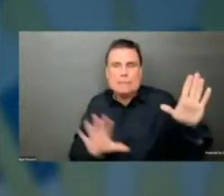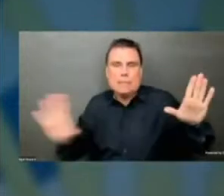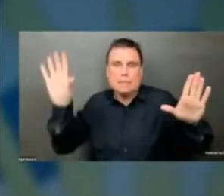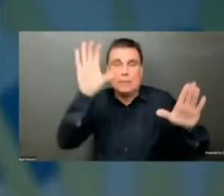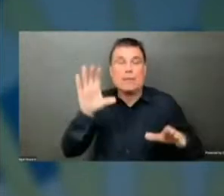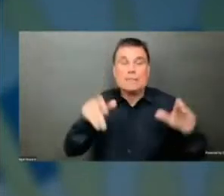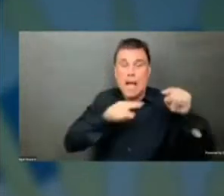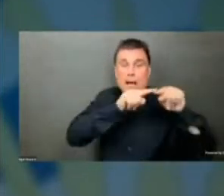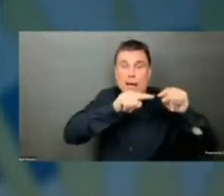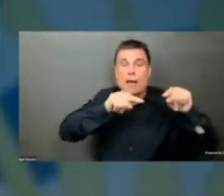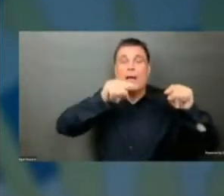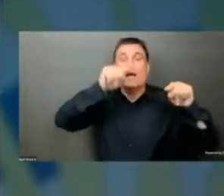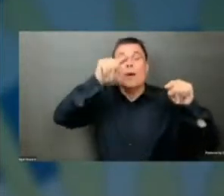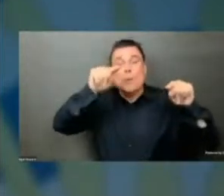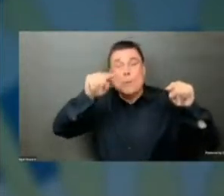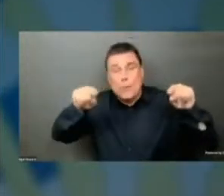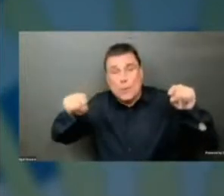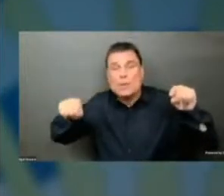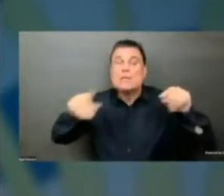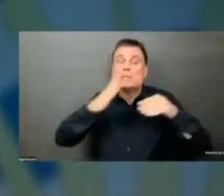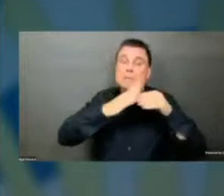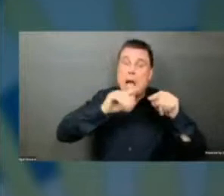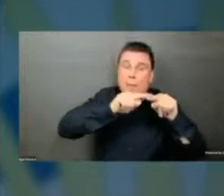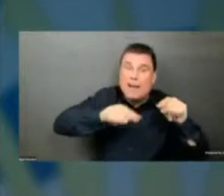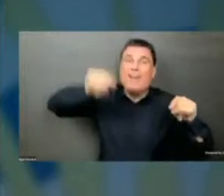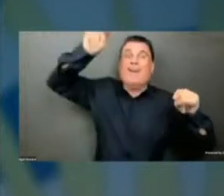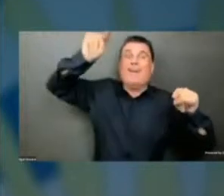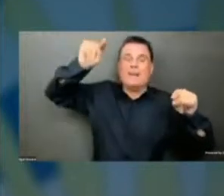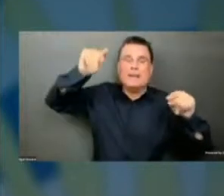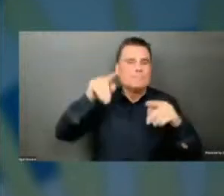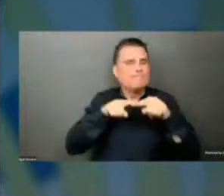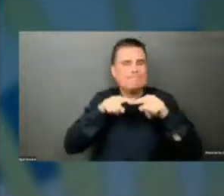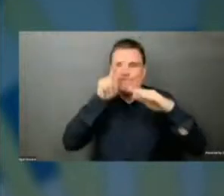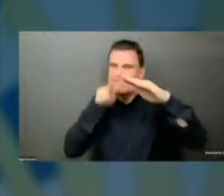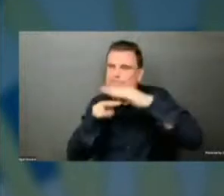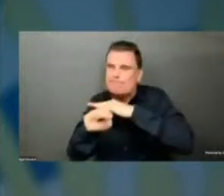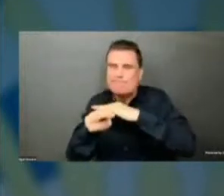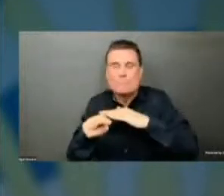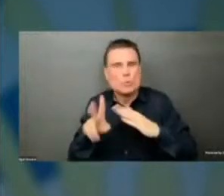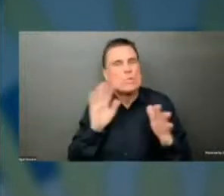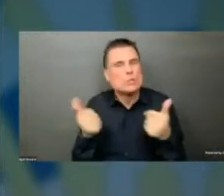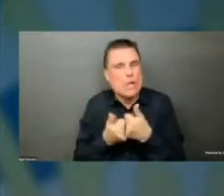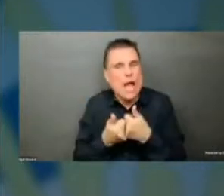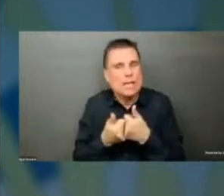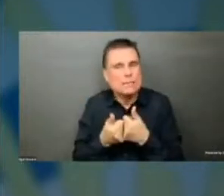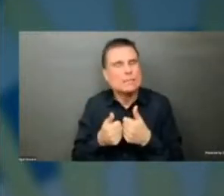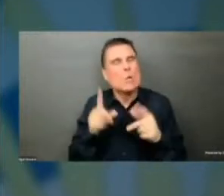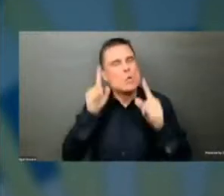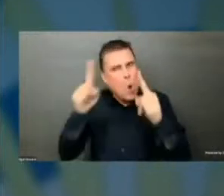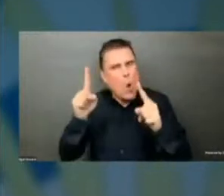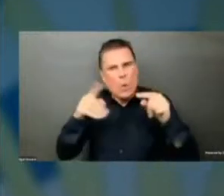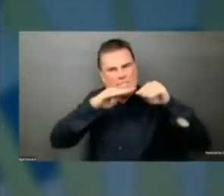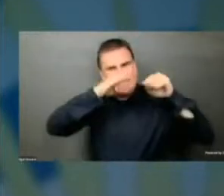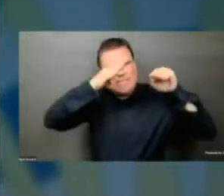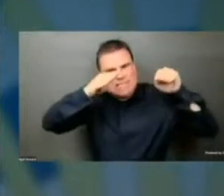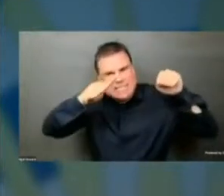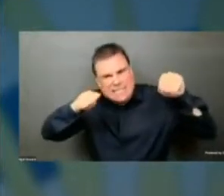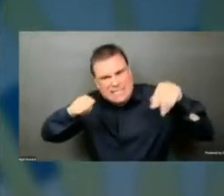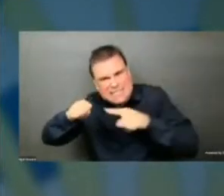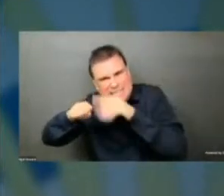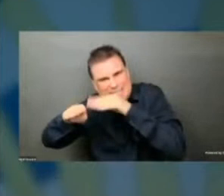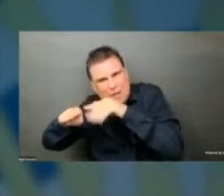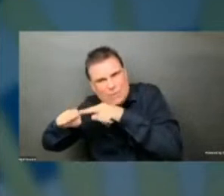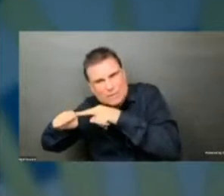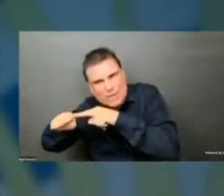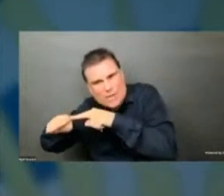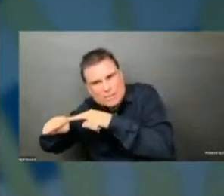is maintaining 所以 this. 他说最 We 困难的 do 对挑 not 战的 need 还 or 是如 want 何维 to see 持 rapid 我们现在如 inflections, 何 and 维 that 持 is 是 a 最困难